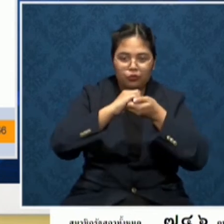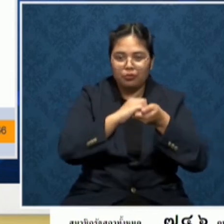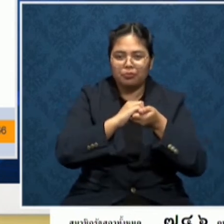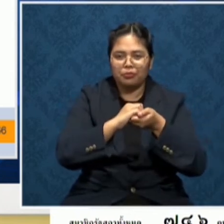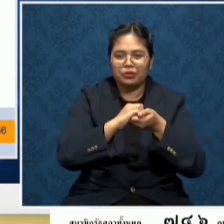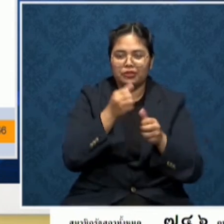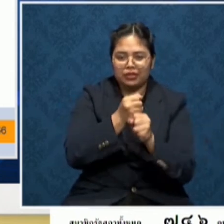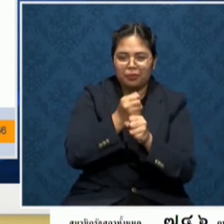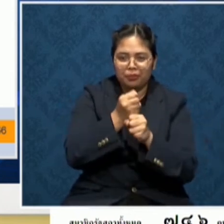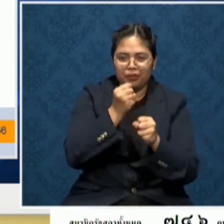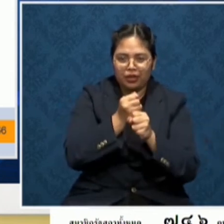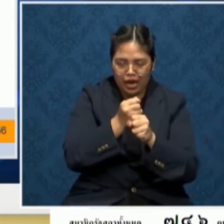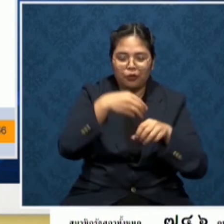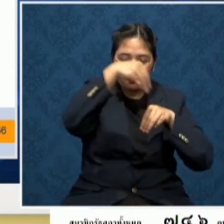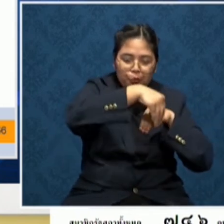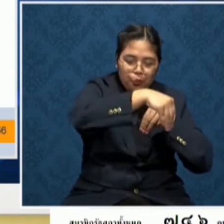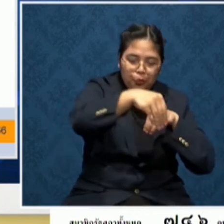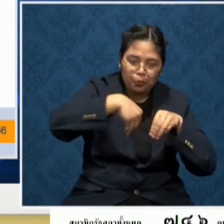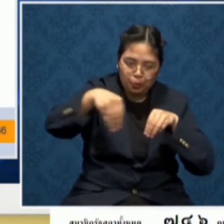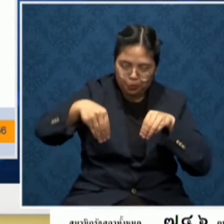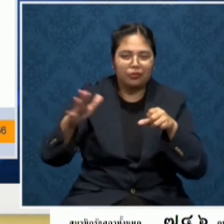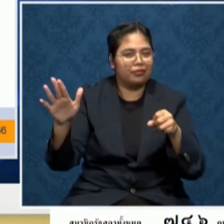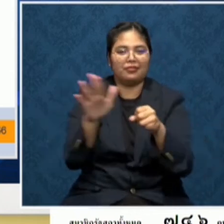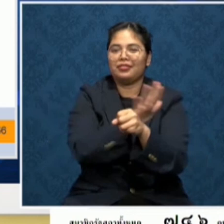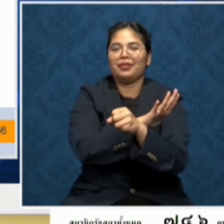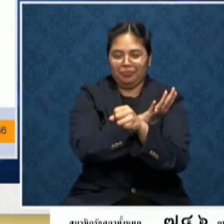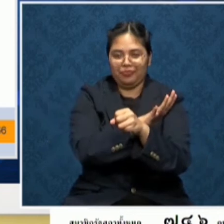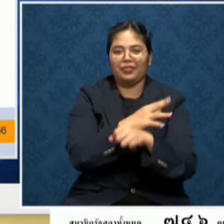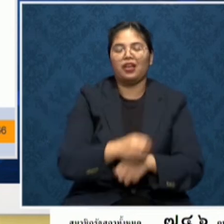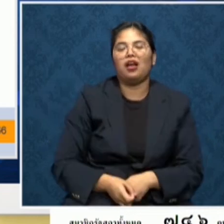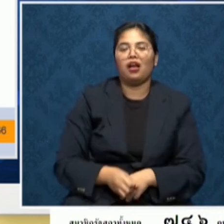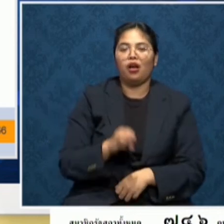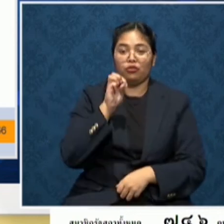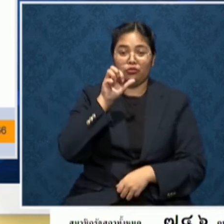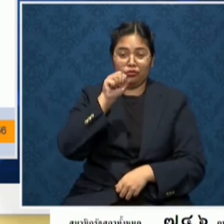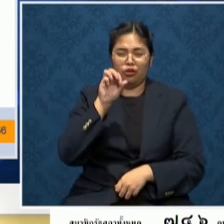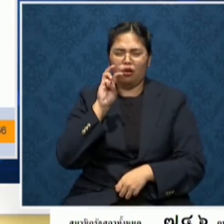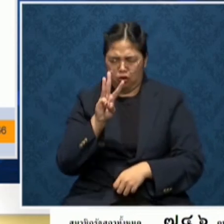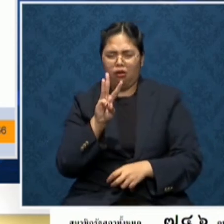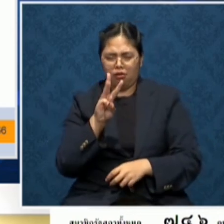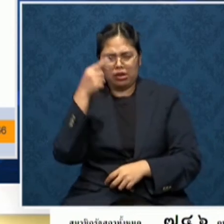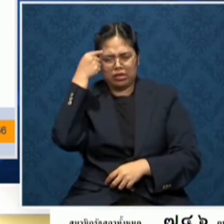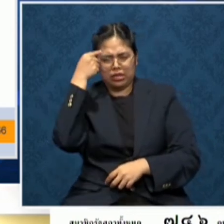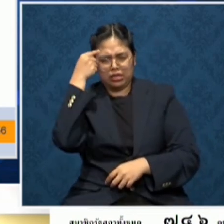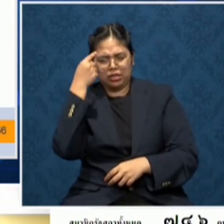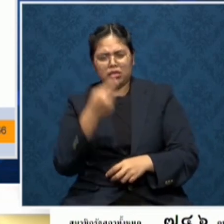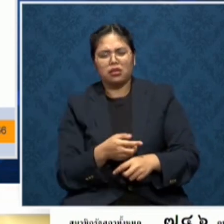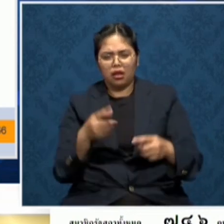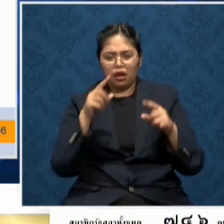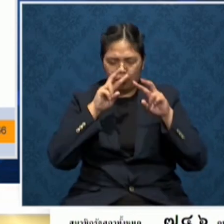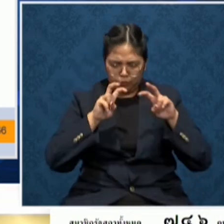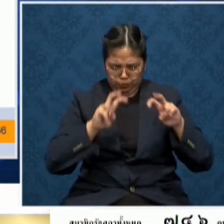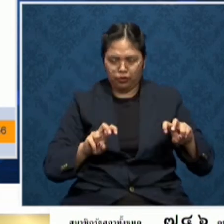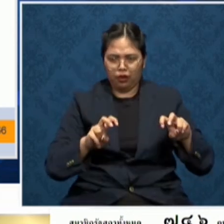ขับเคลื่อนการปลูกต้นไม้อย่างเต็มกำลังวุฒิสภาเคยศึกษาและมีข้อเสนอแนะเรื่องนี้ไปไว้แล้วนะครับ